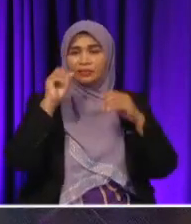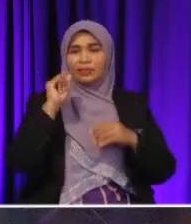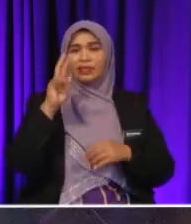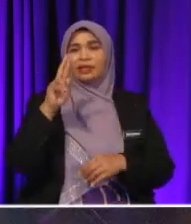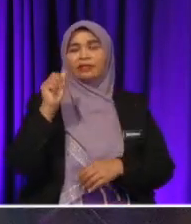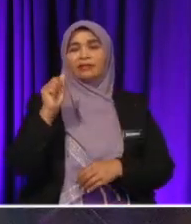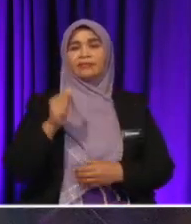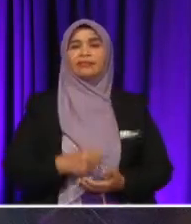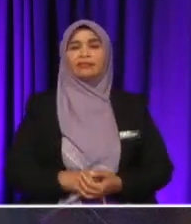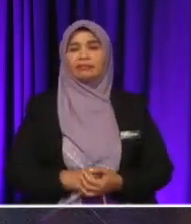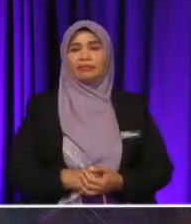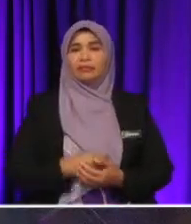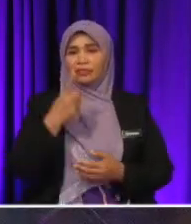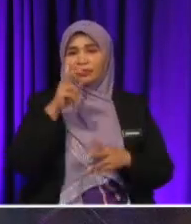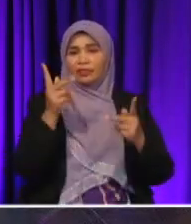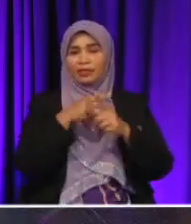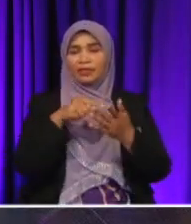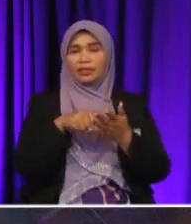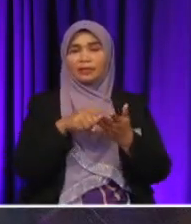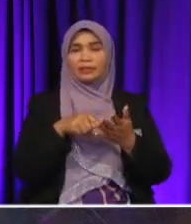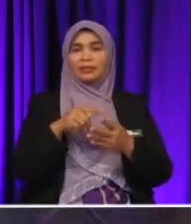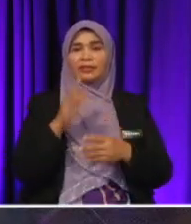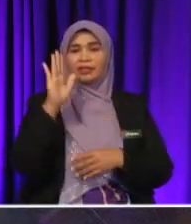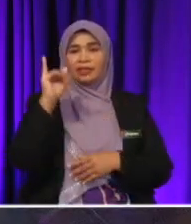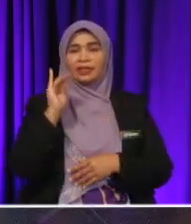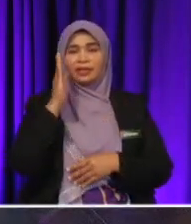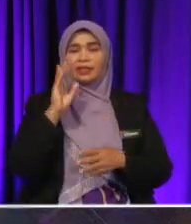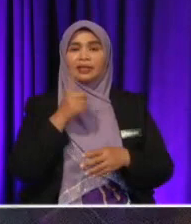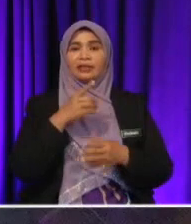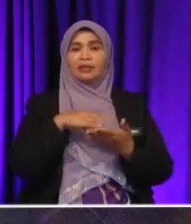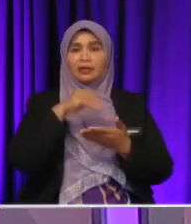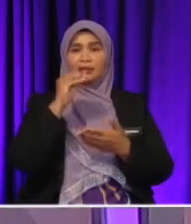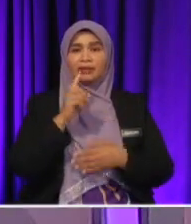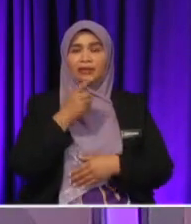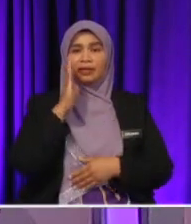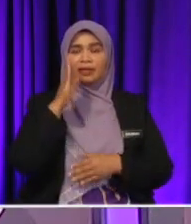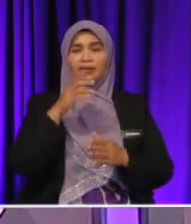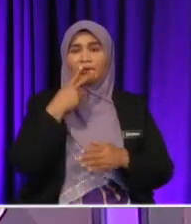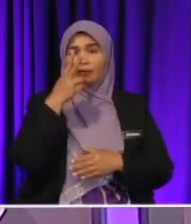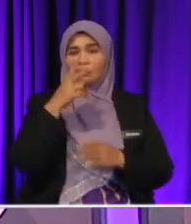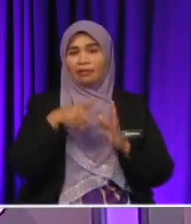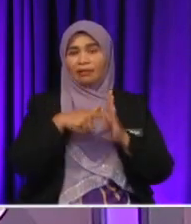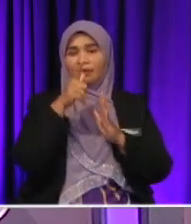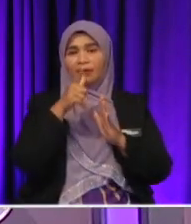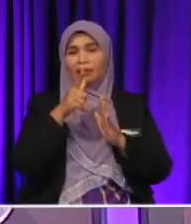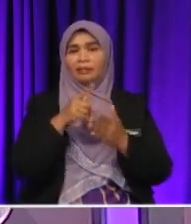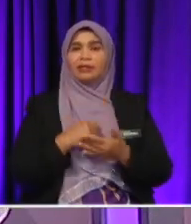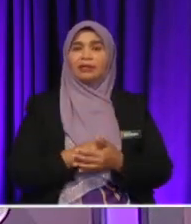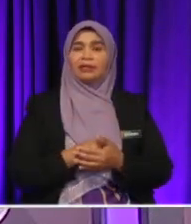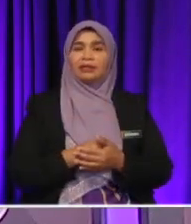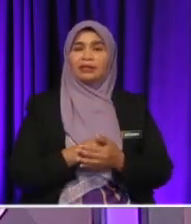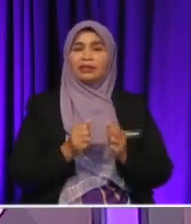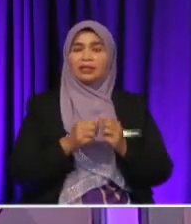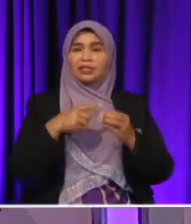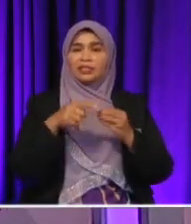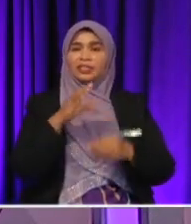akan belajar sama-sama untuk saya main kali ini kita akan melihat dengan lebih teliti lagi tentang ciri-ciri